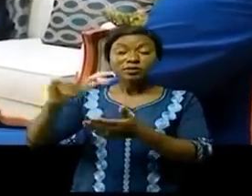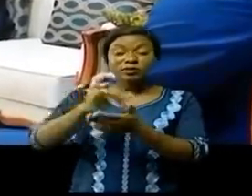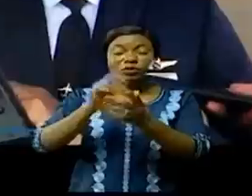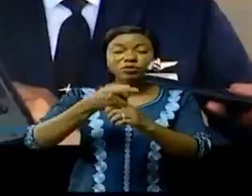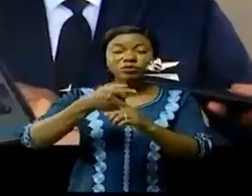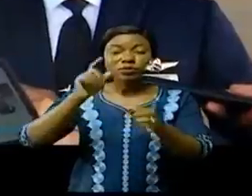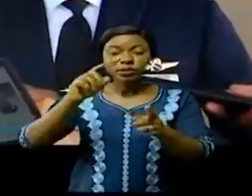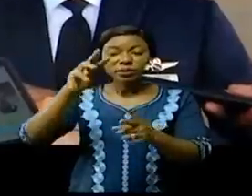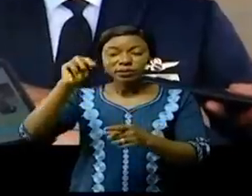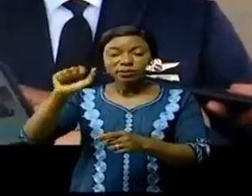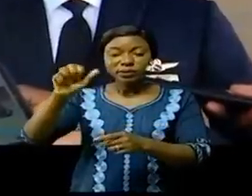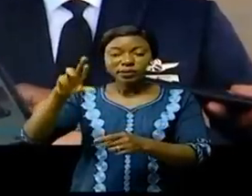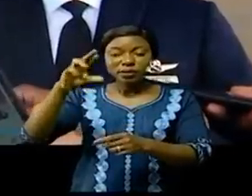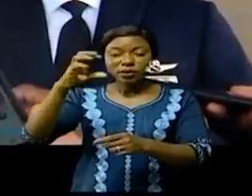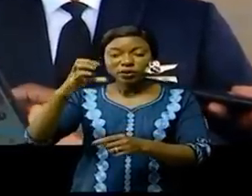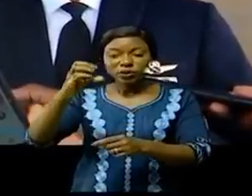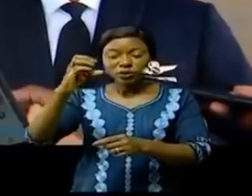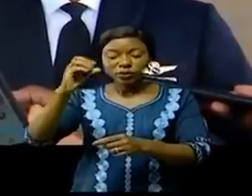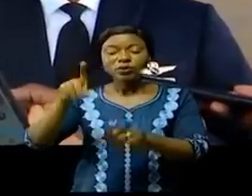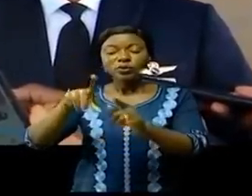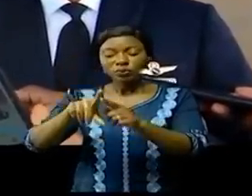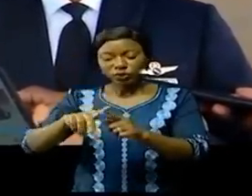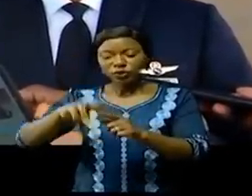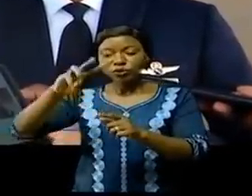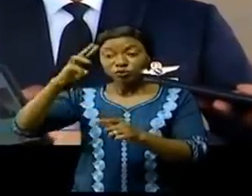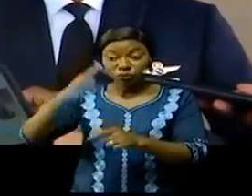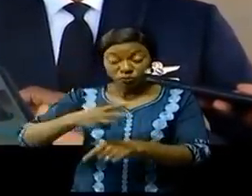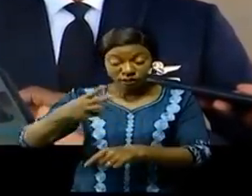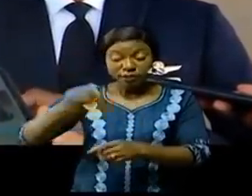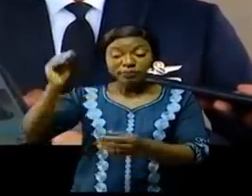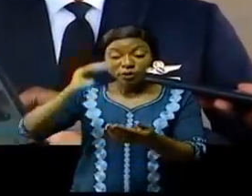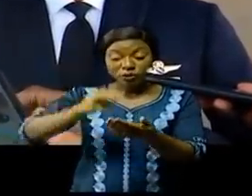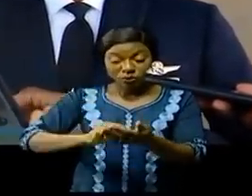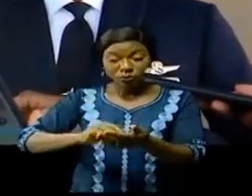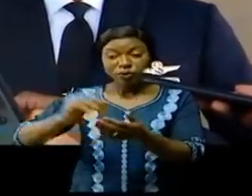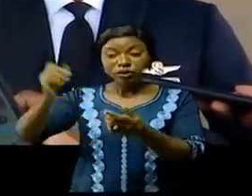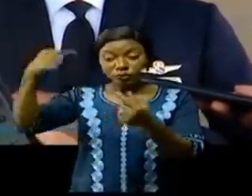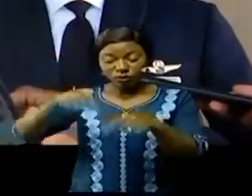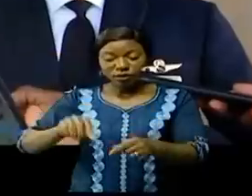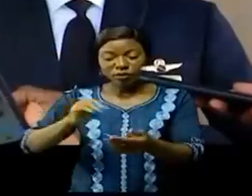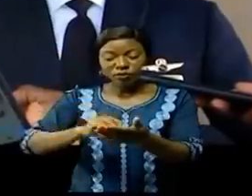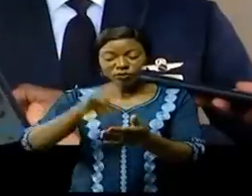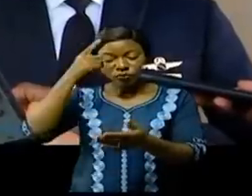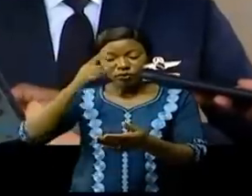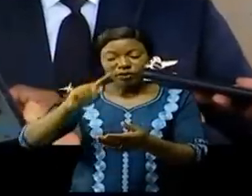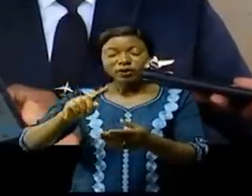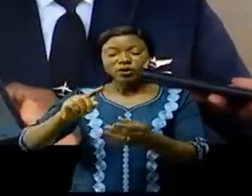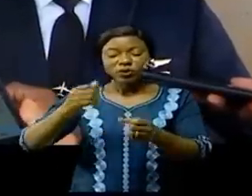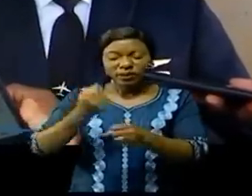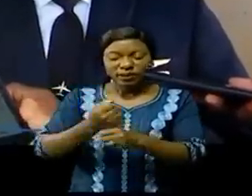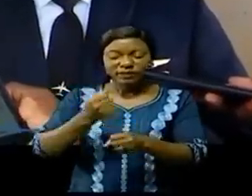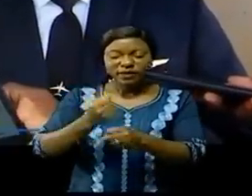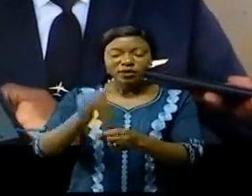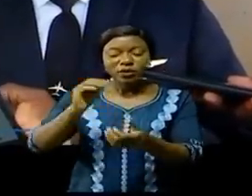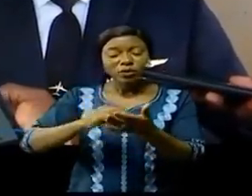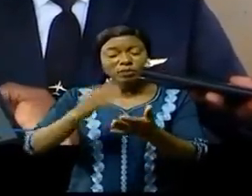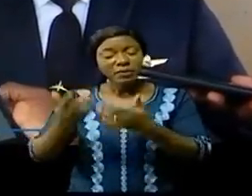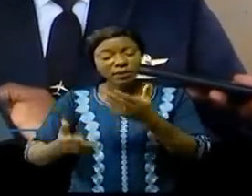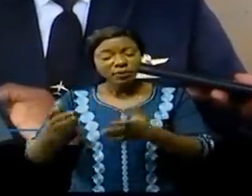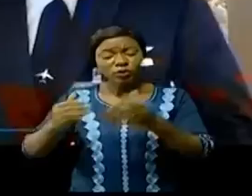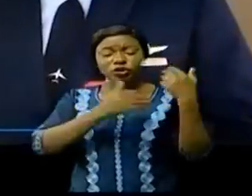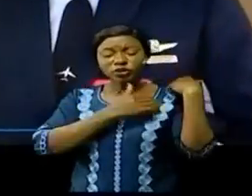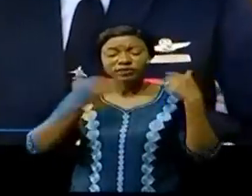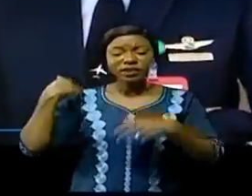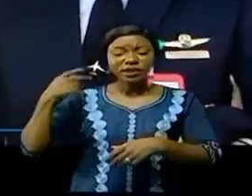Nous avons un 3e qui arrive incessamment sous peu. Et nous allons augmenter en puissance selon les recommandations du chef de